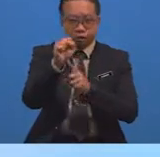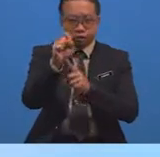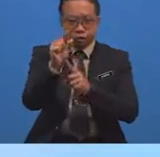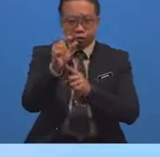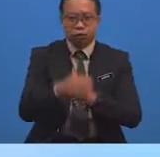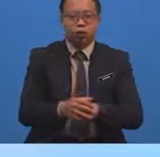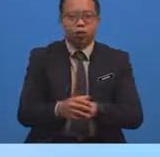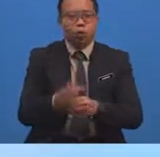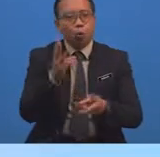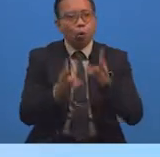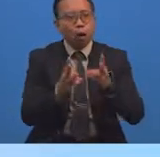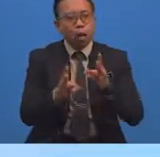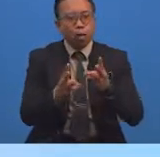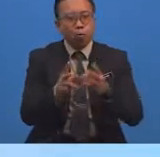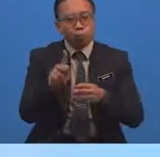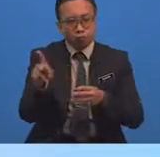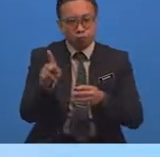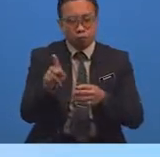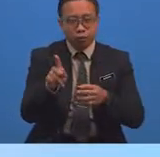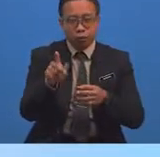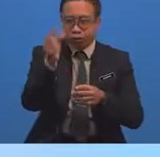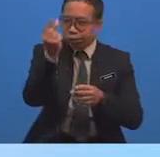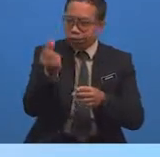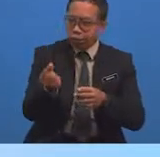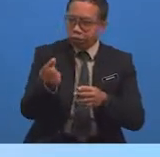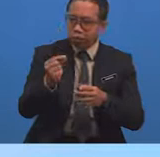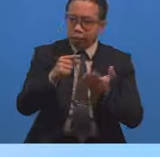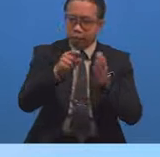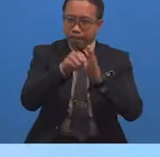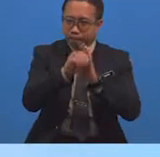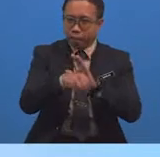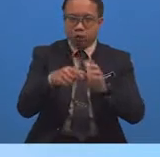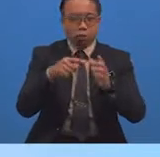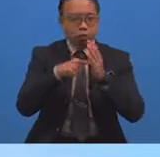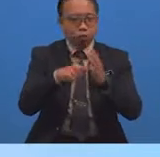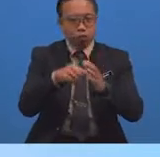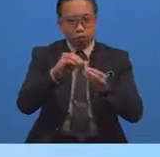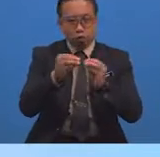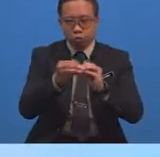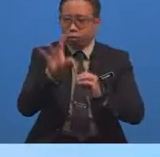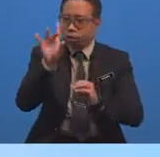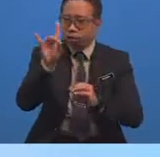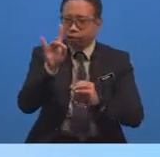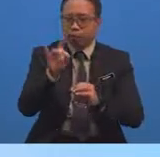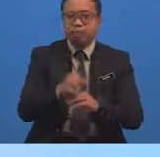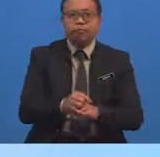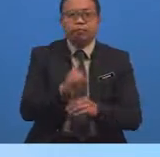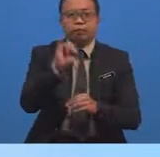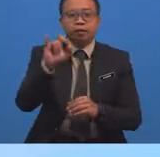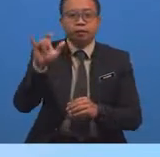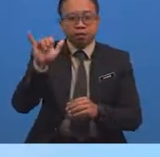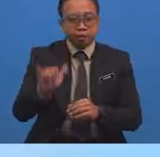Balau pun jarum ini menunjukkan ke nomor 8 ianya